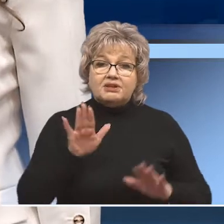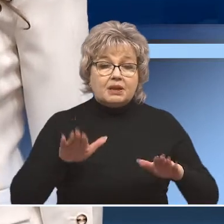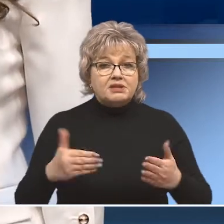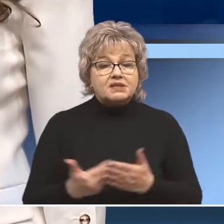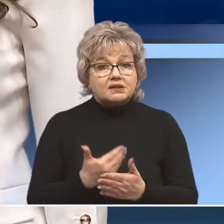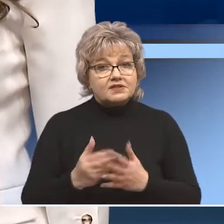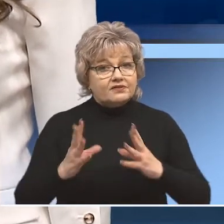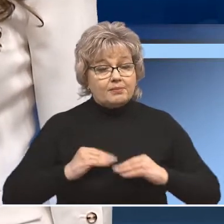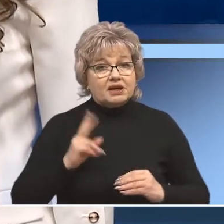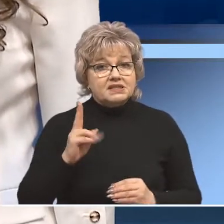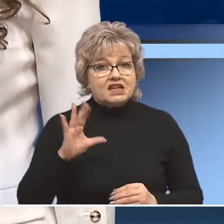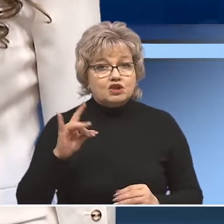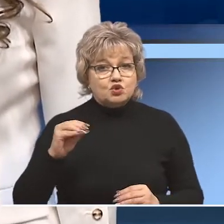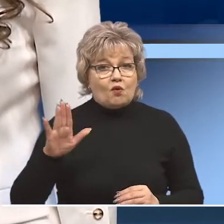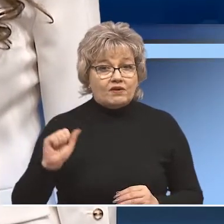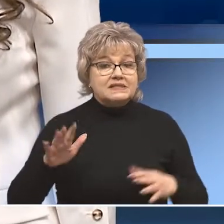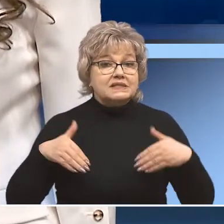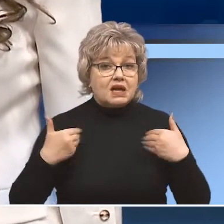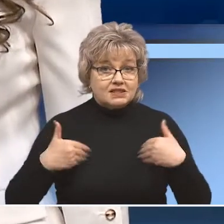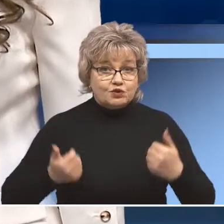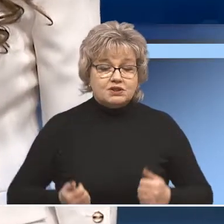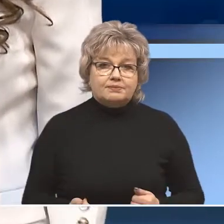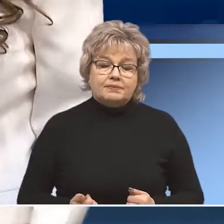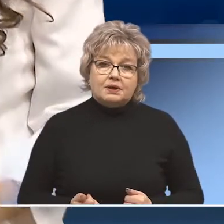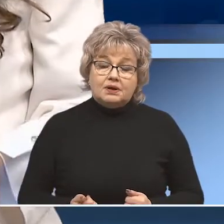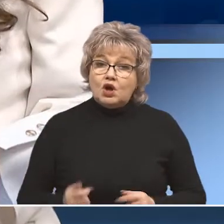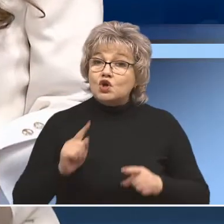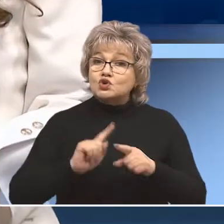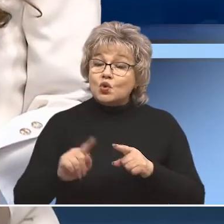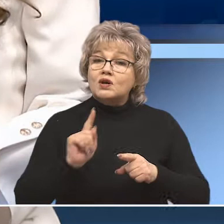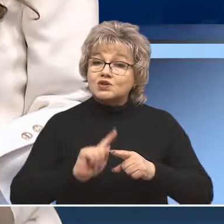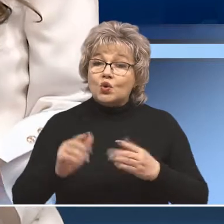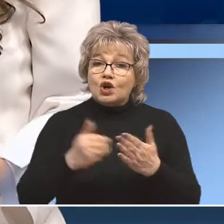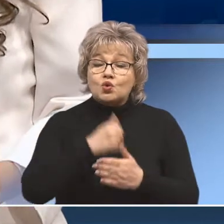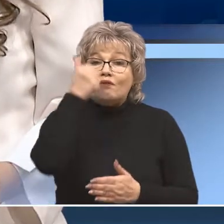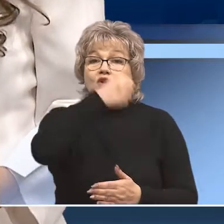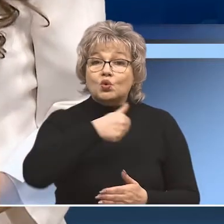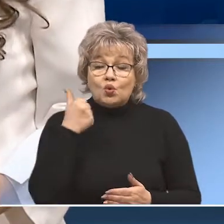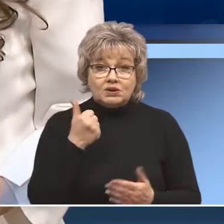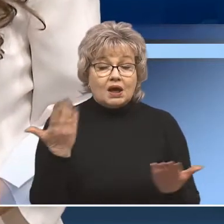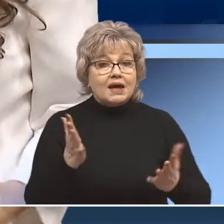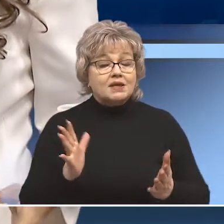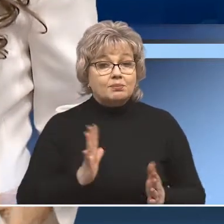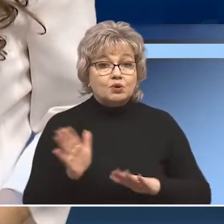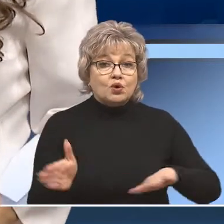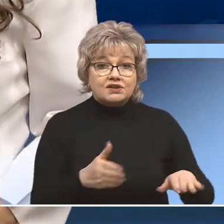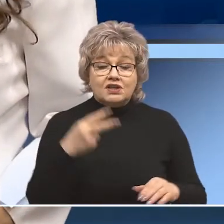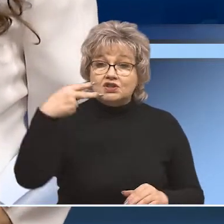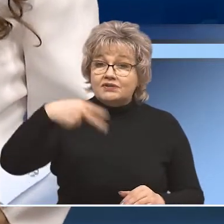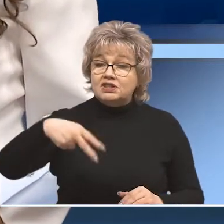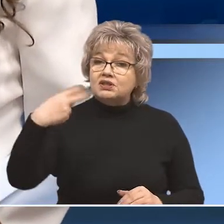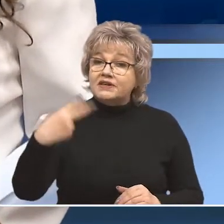Самое время для местных новостей. С вами Каролина Стрельцова. Здравствуйте. Скоро-скоро Новый год. Каким был